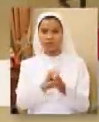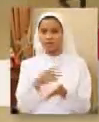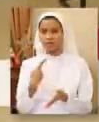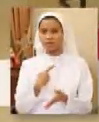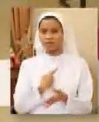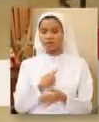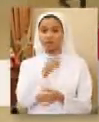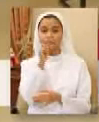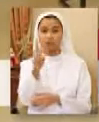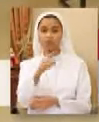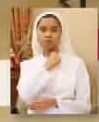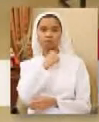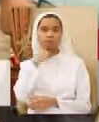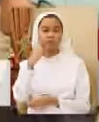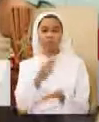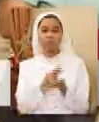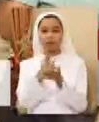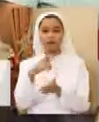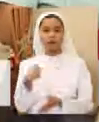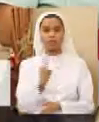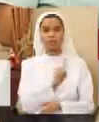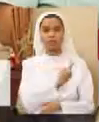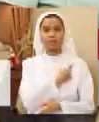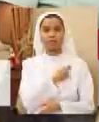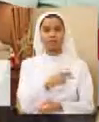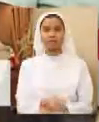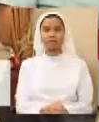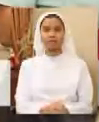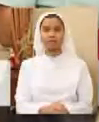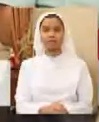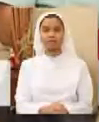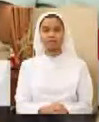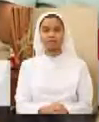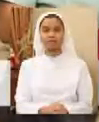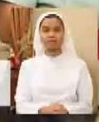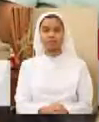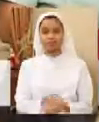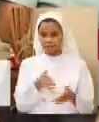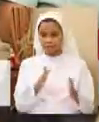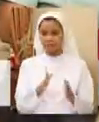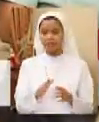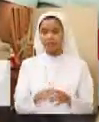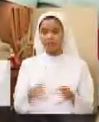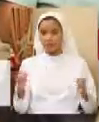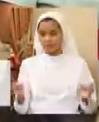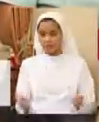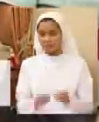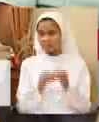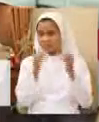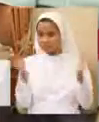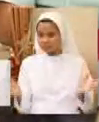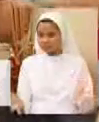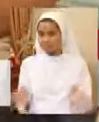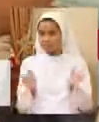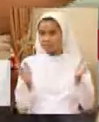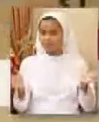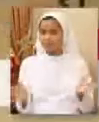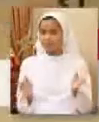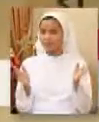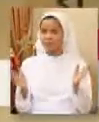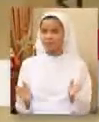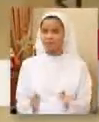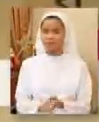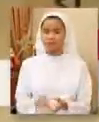sa Caceres na nag-a-assist sa inyo, sisters. Iya mo, sister, mag-encourage ako sa mga pati seminarians na mag-seminarian pa